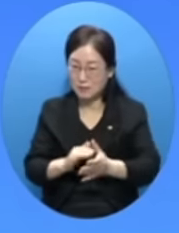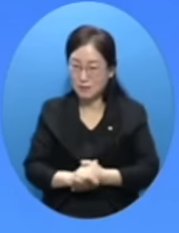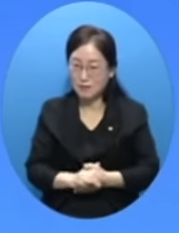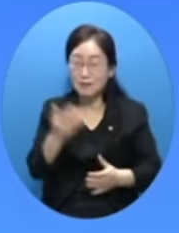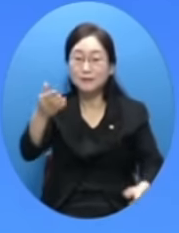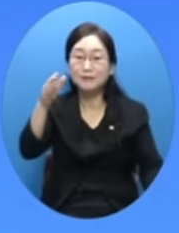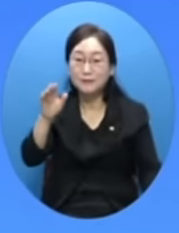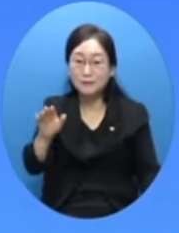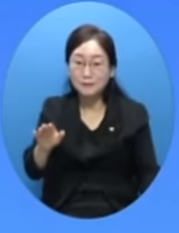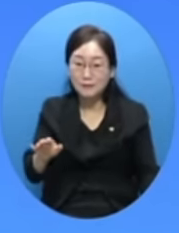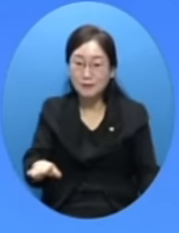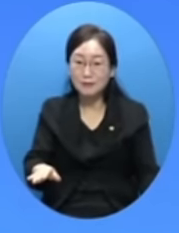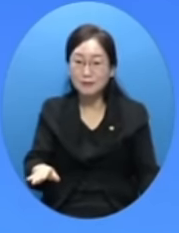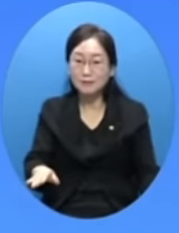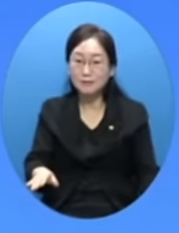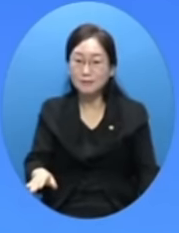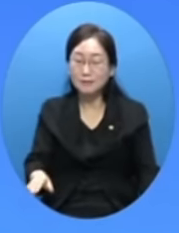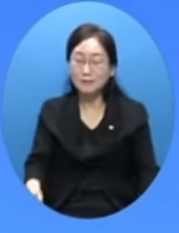그런데